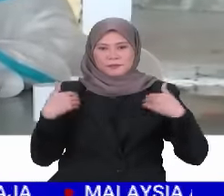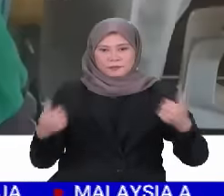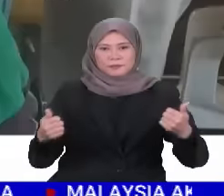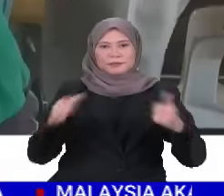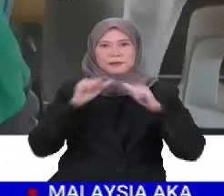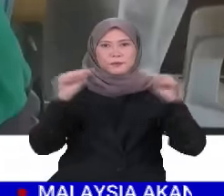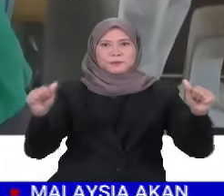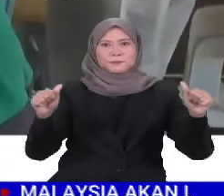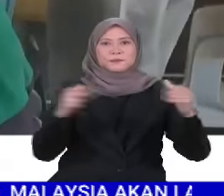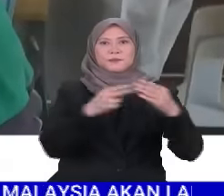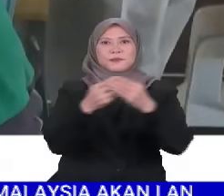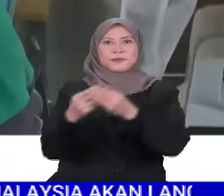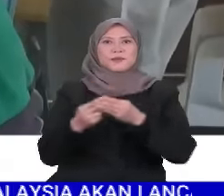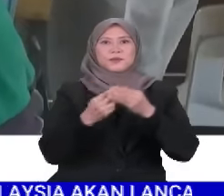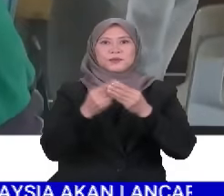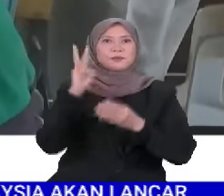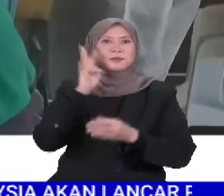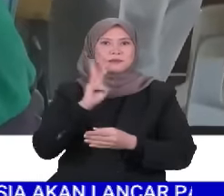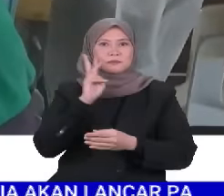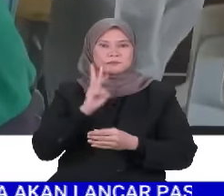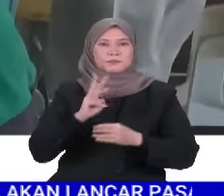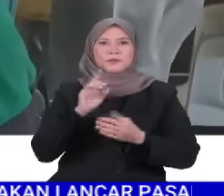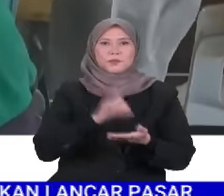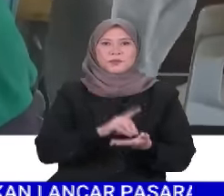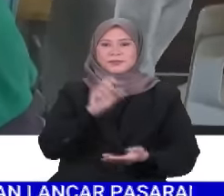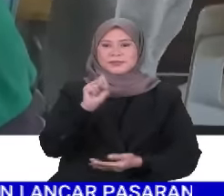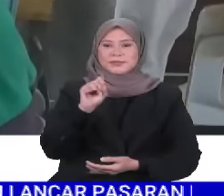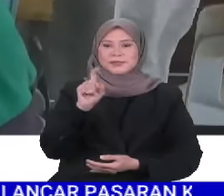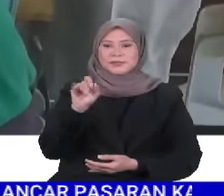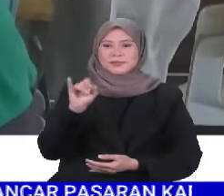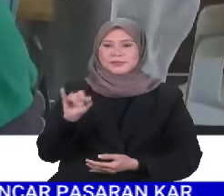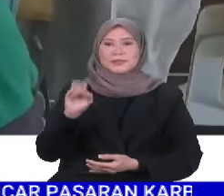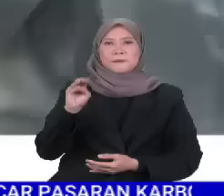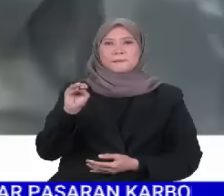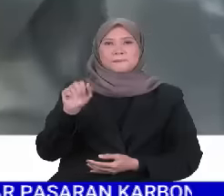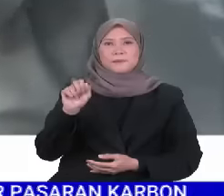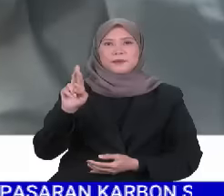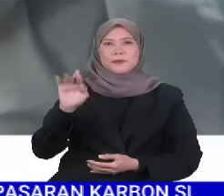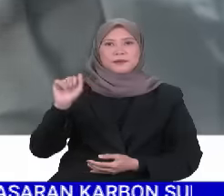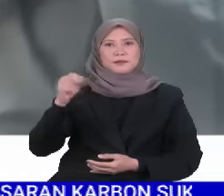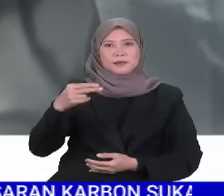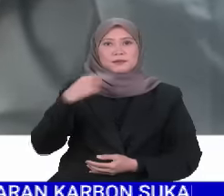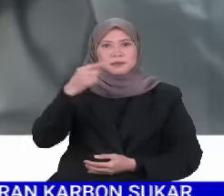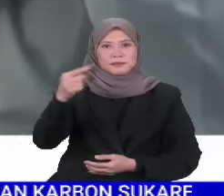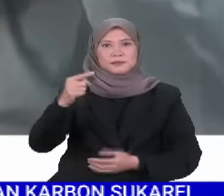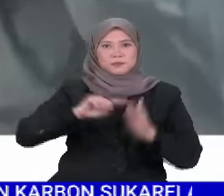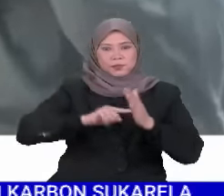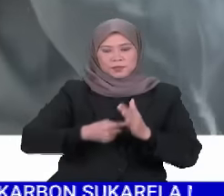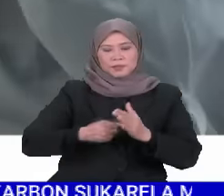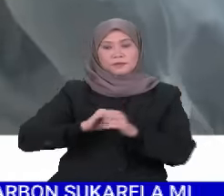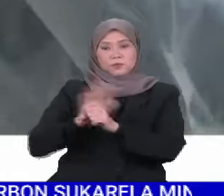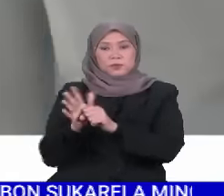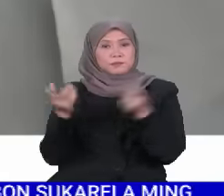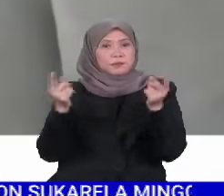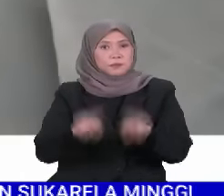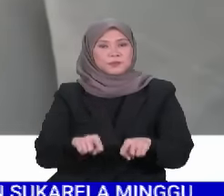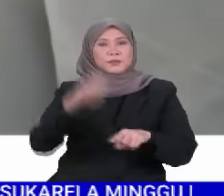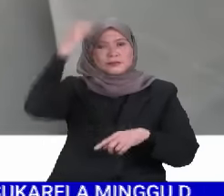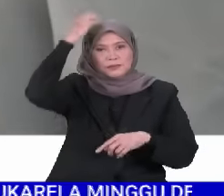dan pembangunan wanita dan keluarga Negeri dokter Siti Maria Mahmud berkata sejak coffee 19 melanda negara